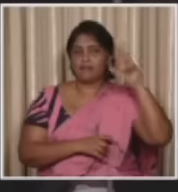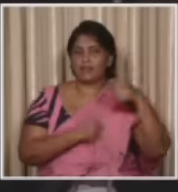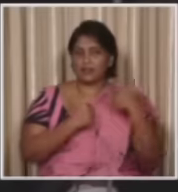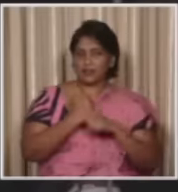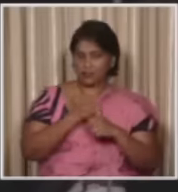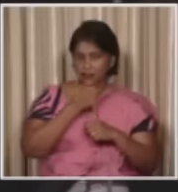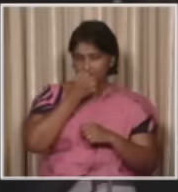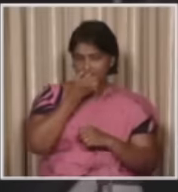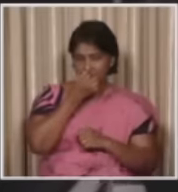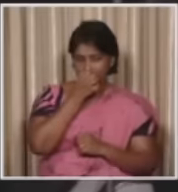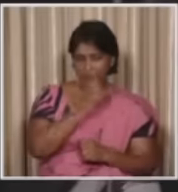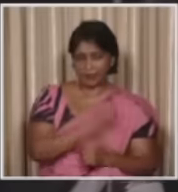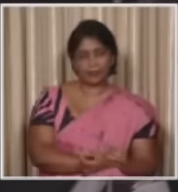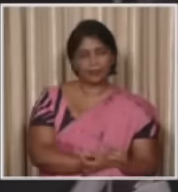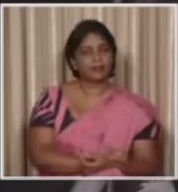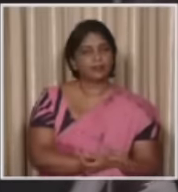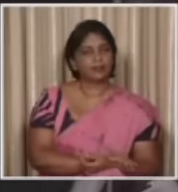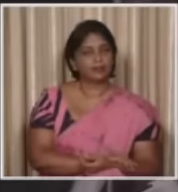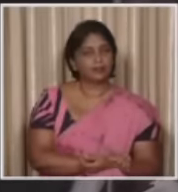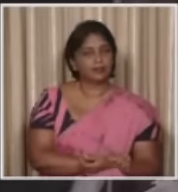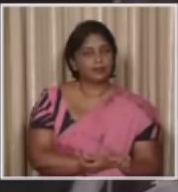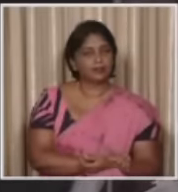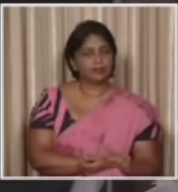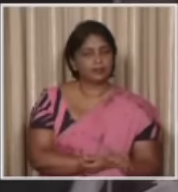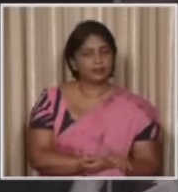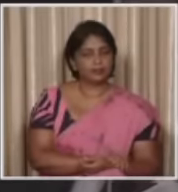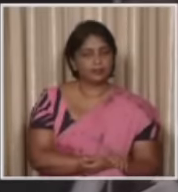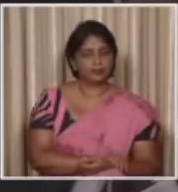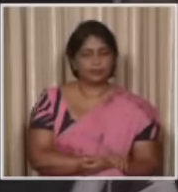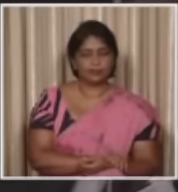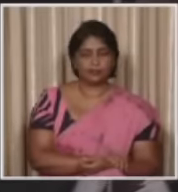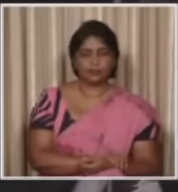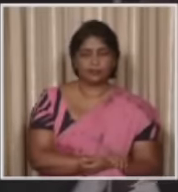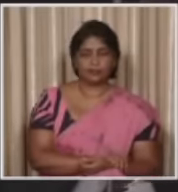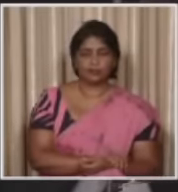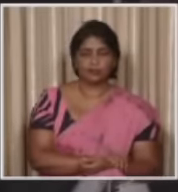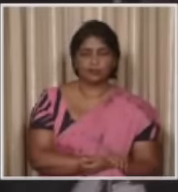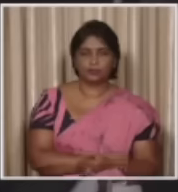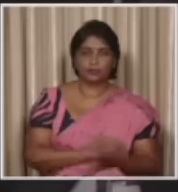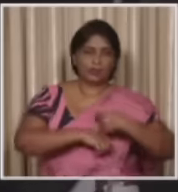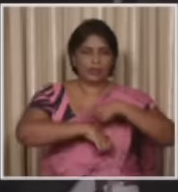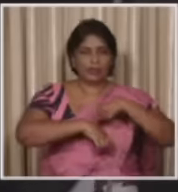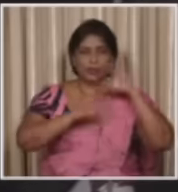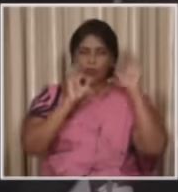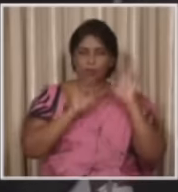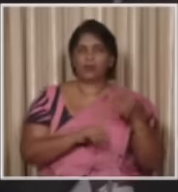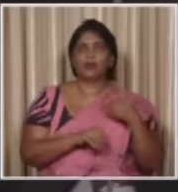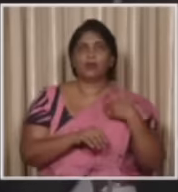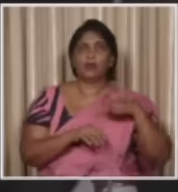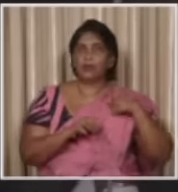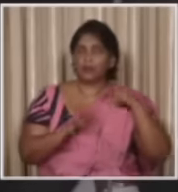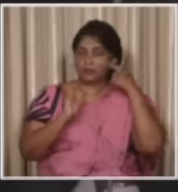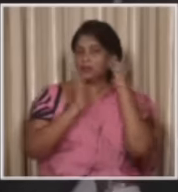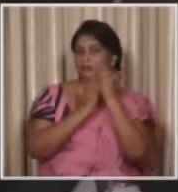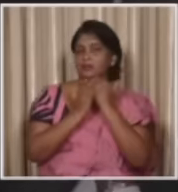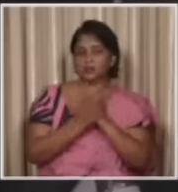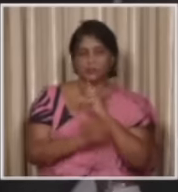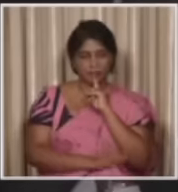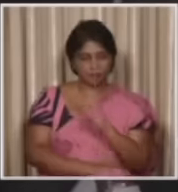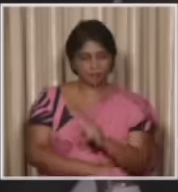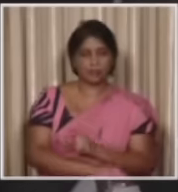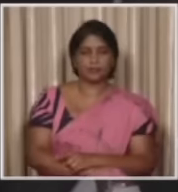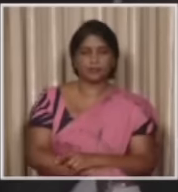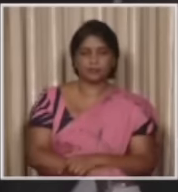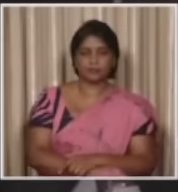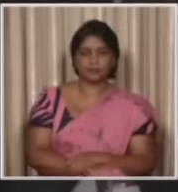ගැන දැන් ගරු කතානායකතුමනි මම ඊළඟ කාරණයට යනවා මම වැඩි වෙලාවක් ගන්න නැහැ මෙන්න මේ ප්‍රධාන කරුණු ටික මම පෙන්නුවේ